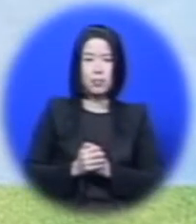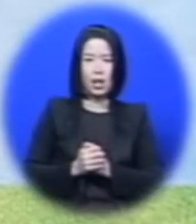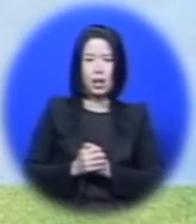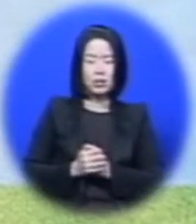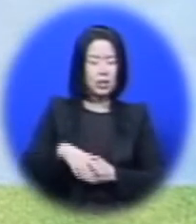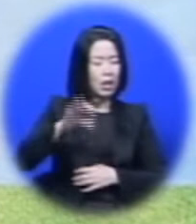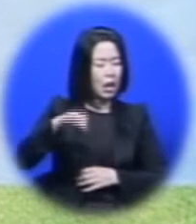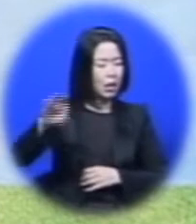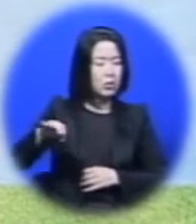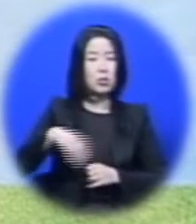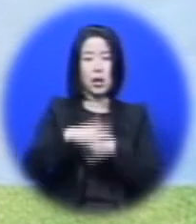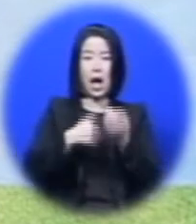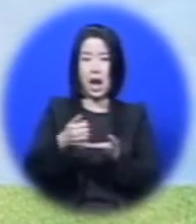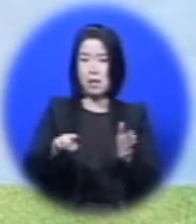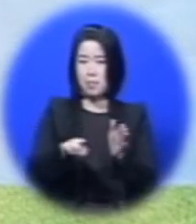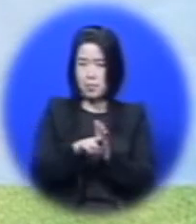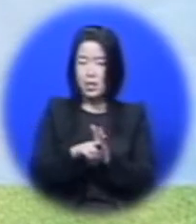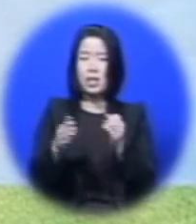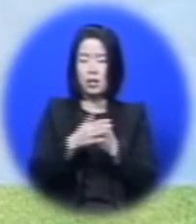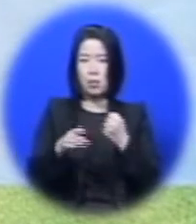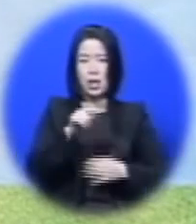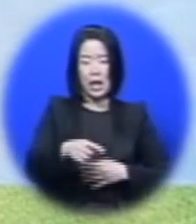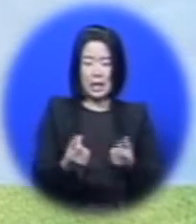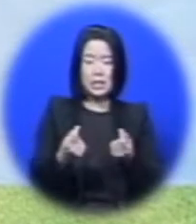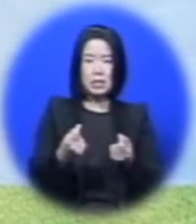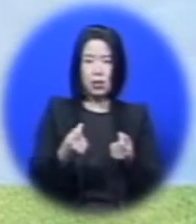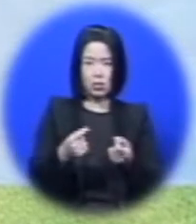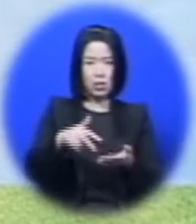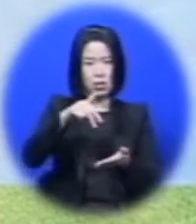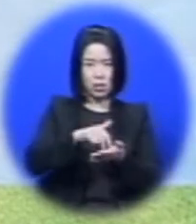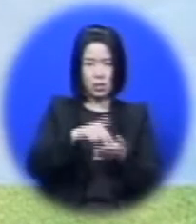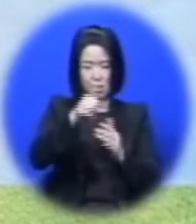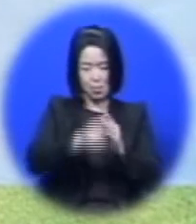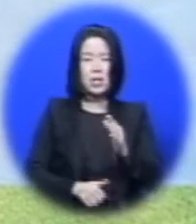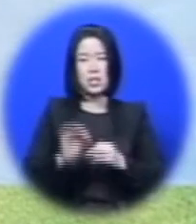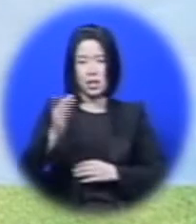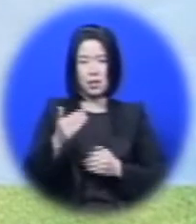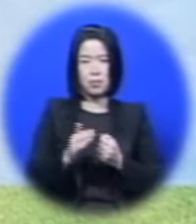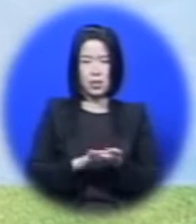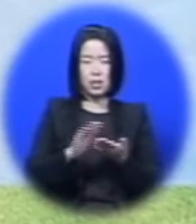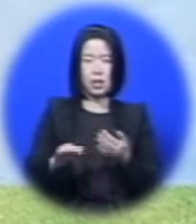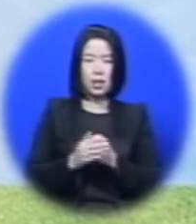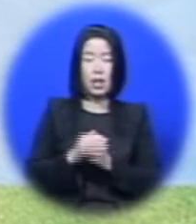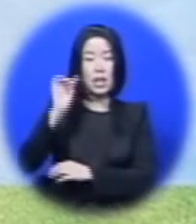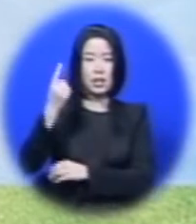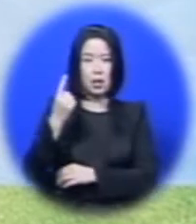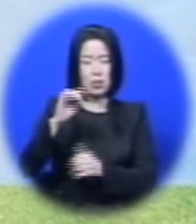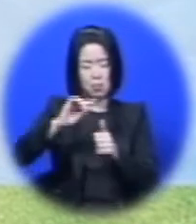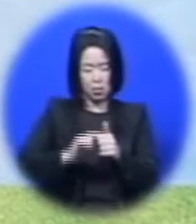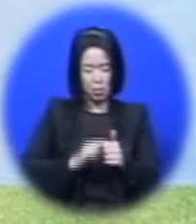건성으로 하나님을 믿으니까 결국 이런 처지에 빠지는 거죠. 다윗은 비로소